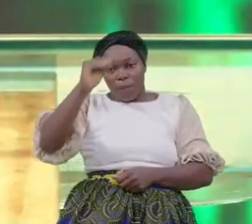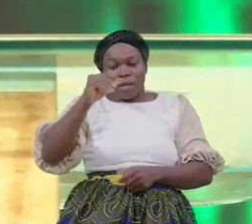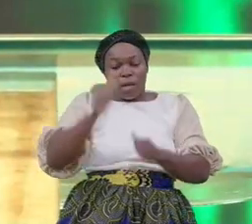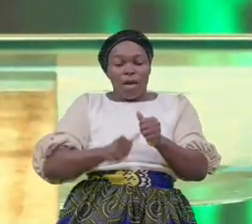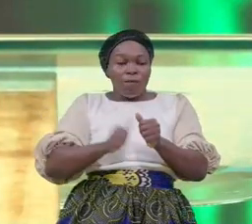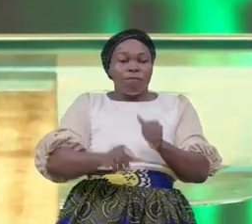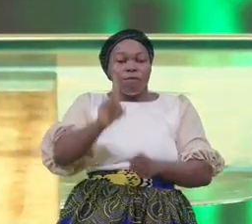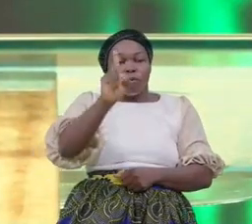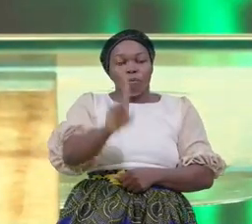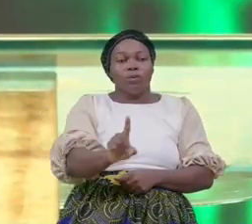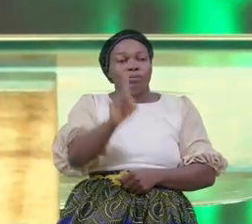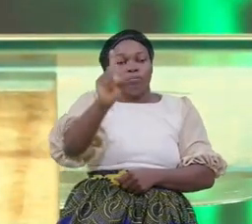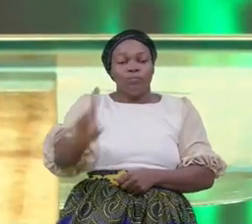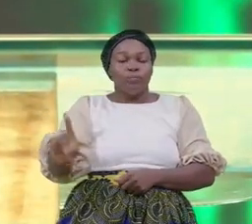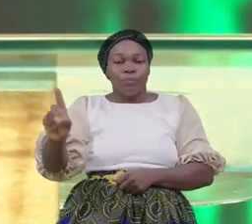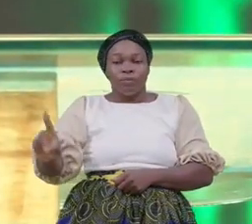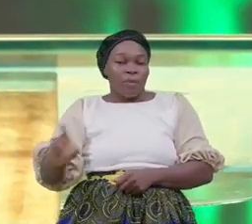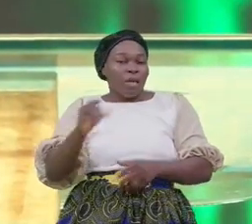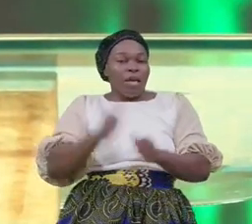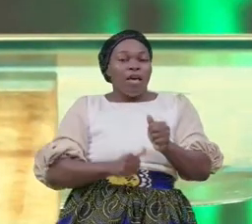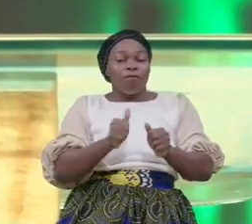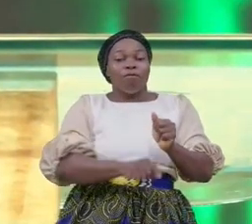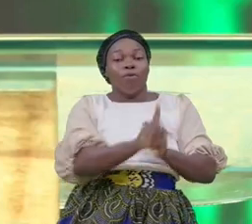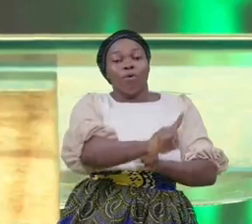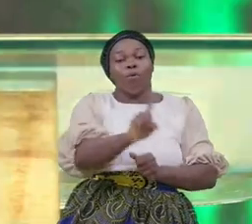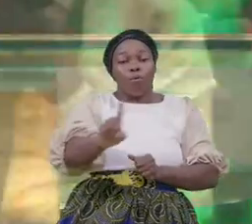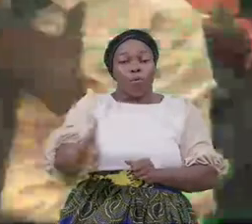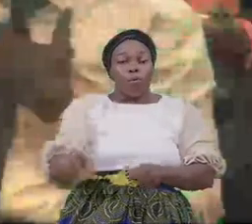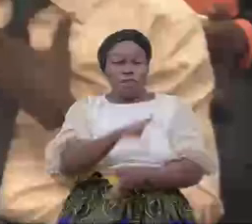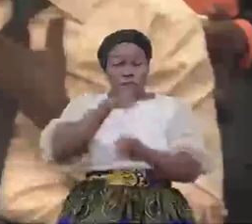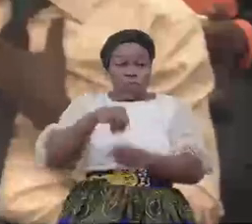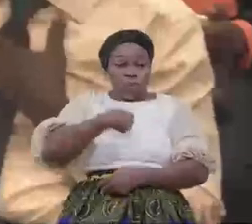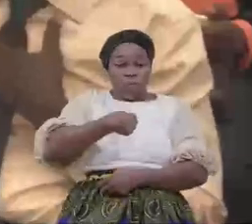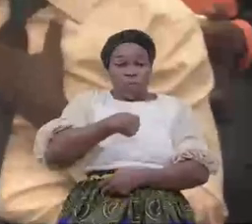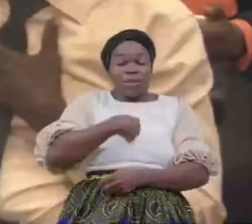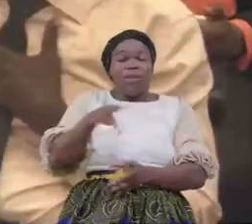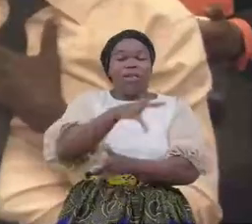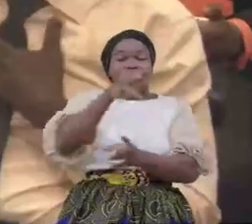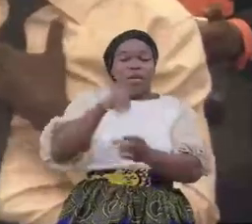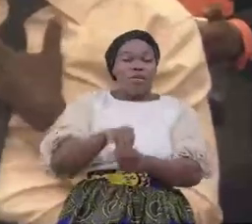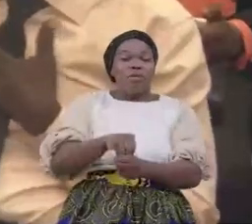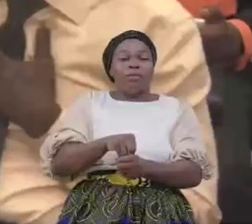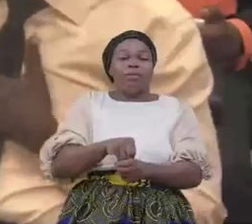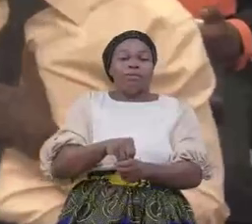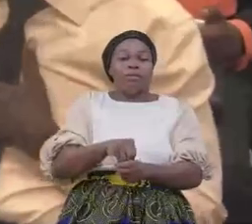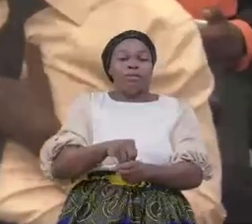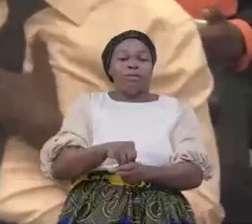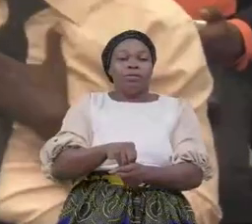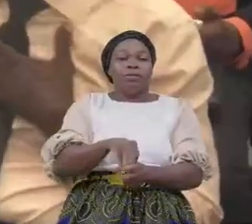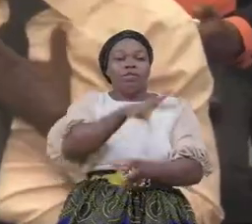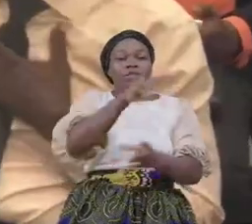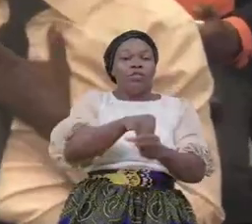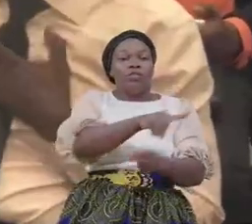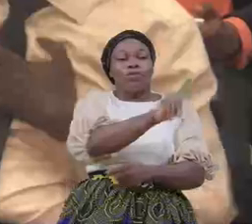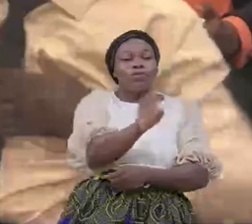chacun devant soi. Mon nom est là, chacun devant soi. Votre nom est-il là?